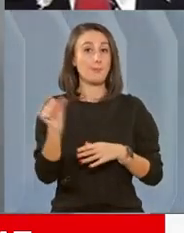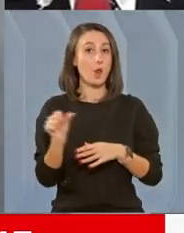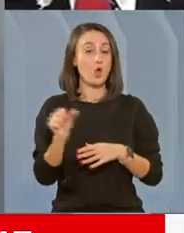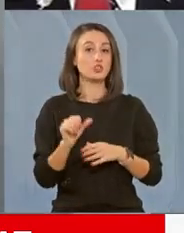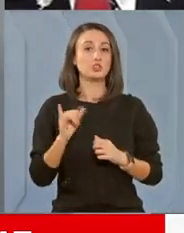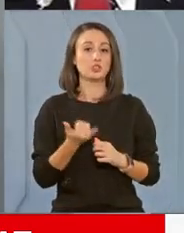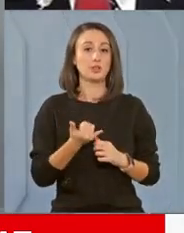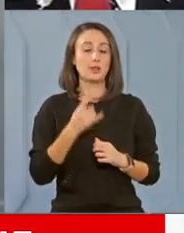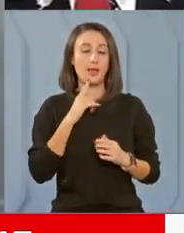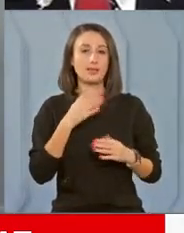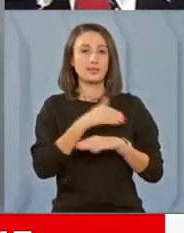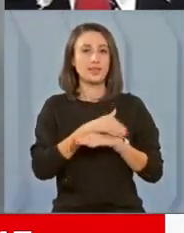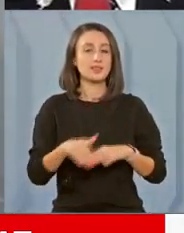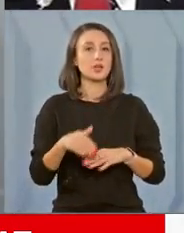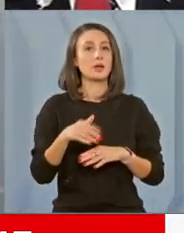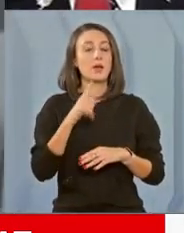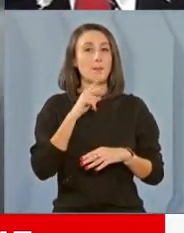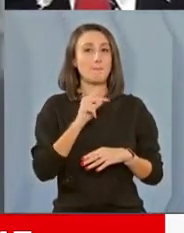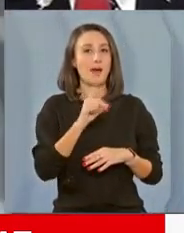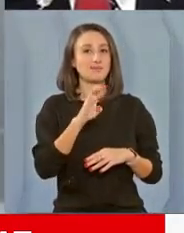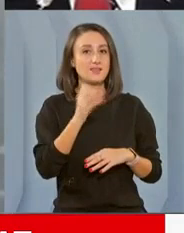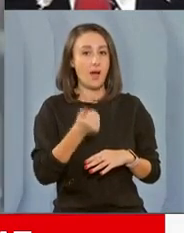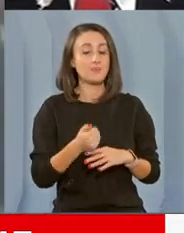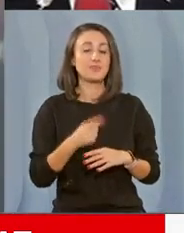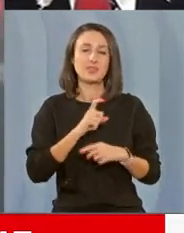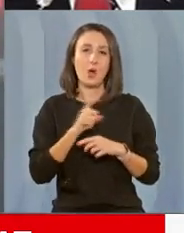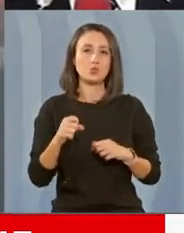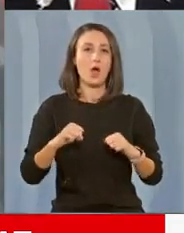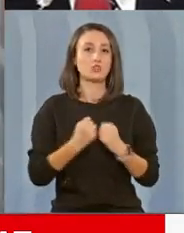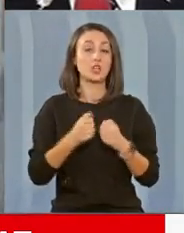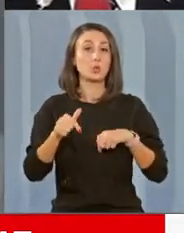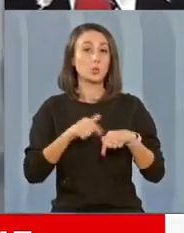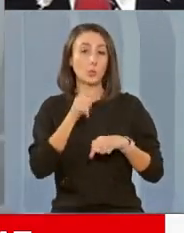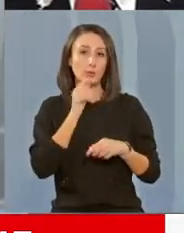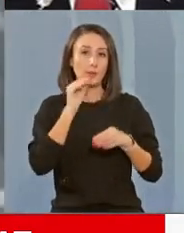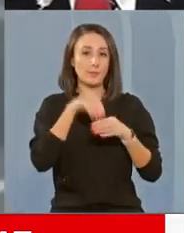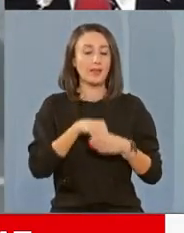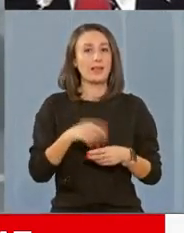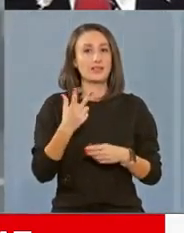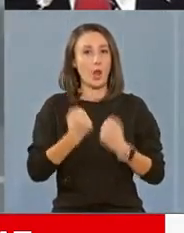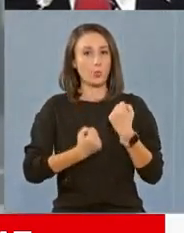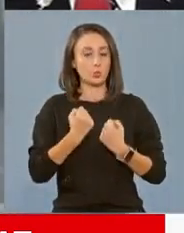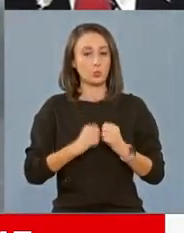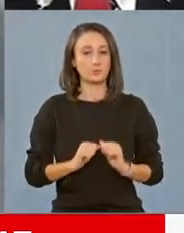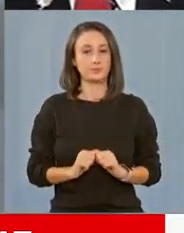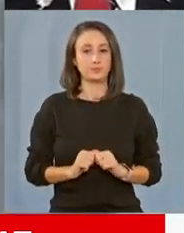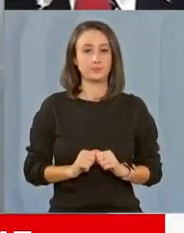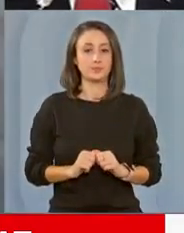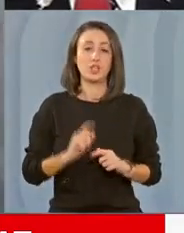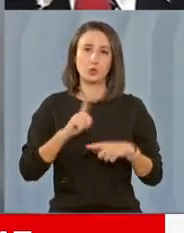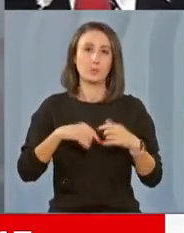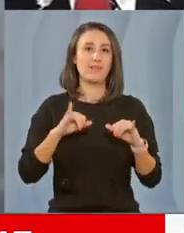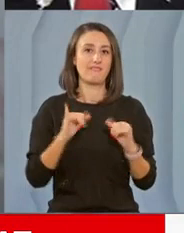mai precis la intersecția cu strada Padina, din pricina unui accident rutier în care au fost implicate 3 autoturisme. În